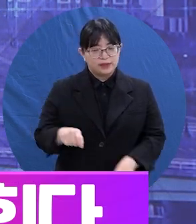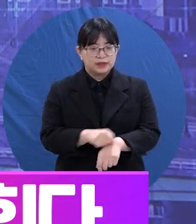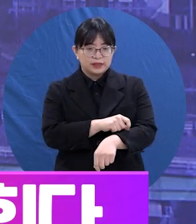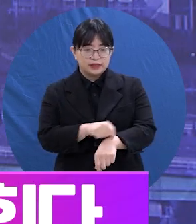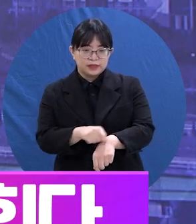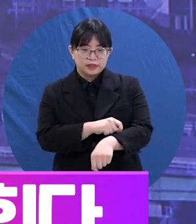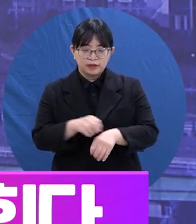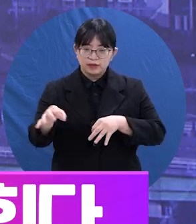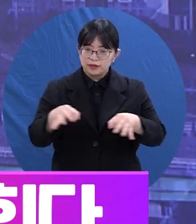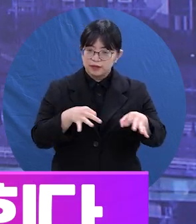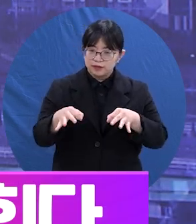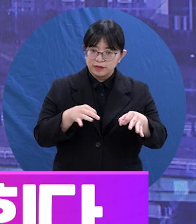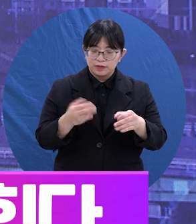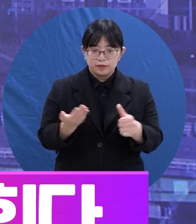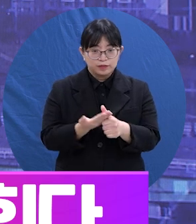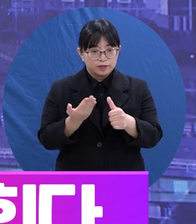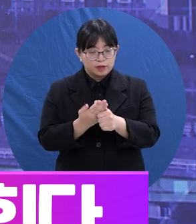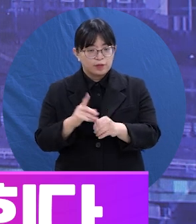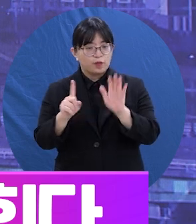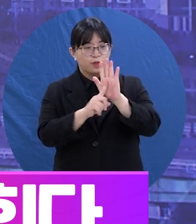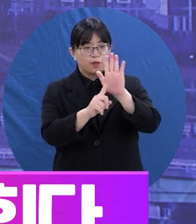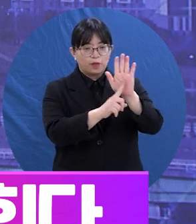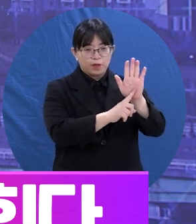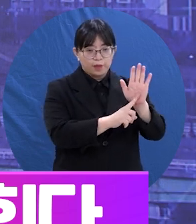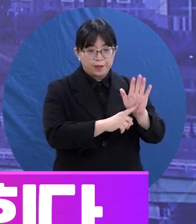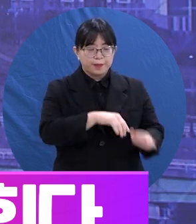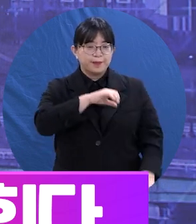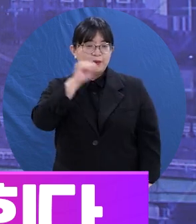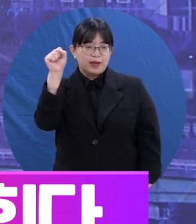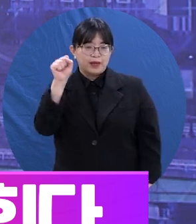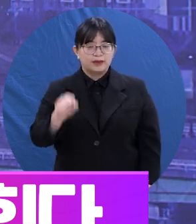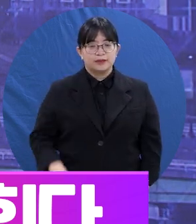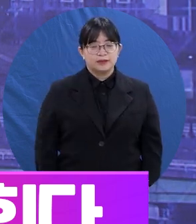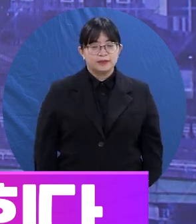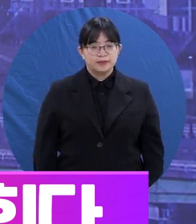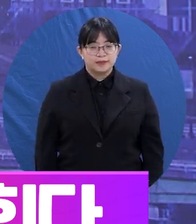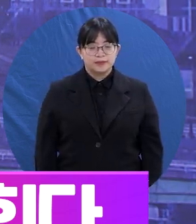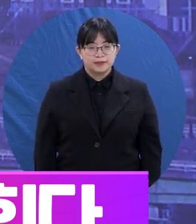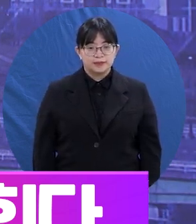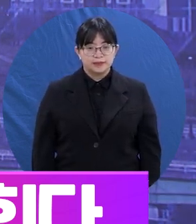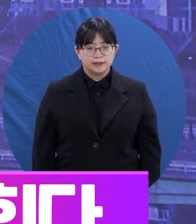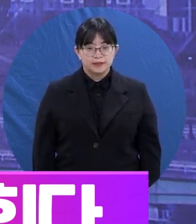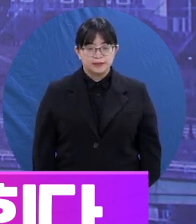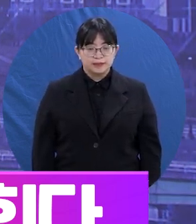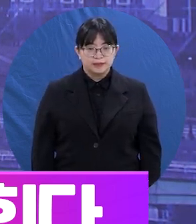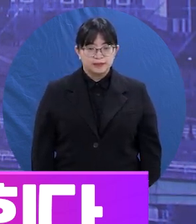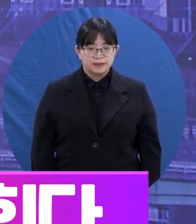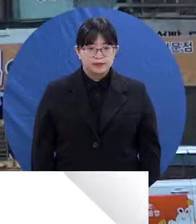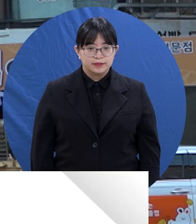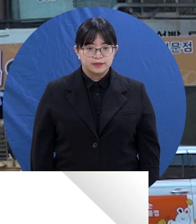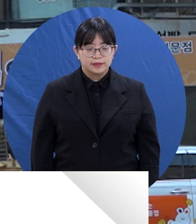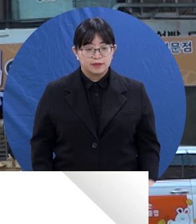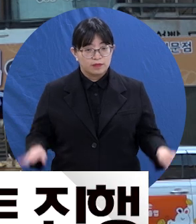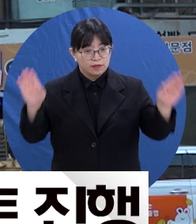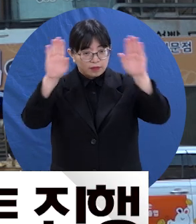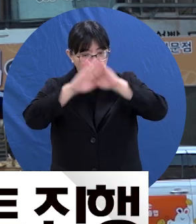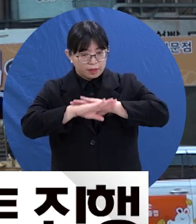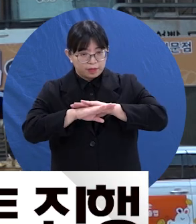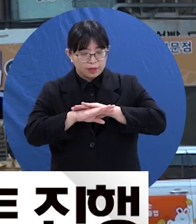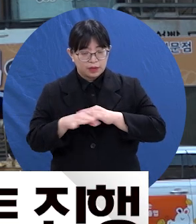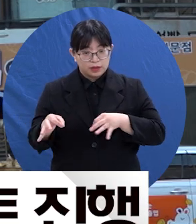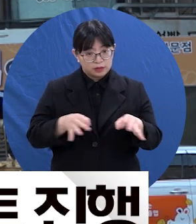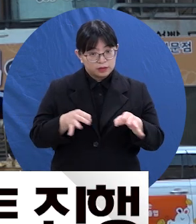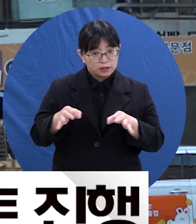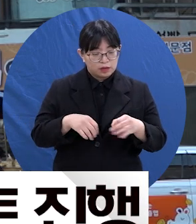주관한 2024년 특성화시장 육성 공모사업에 문화관광형 시장 분야로 선정됐습니다. 이번 사업을